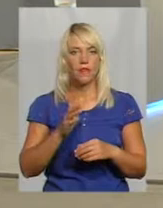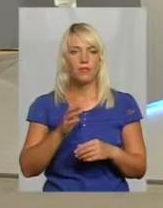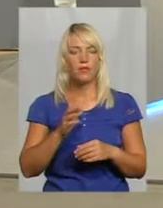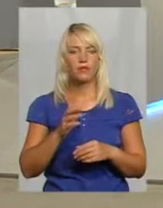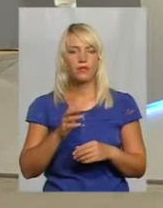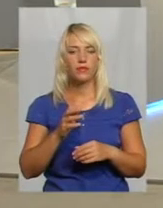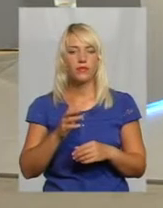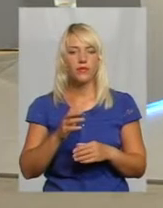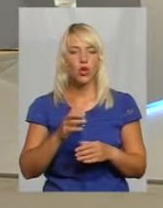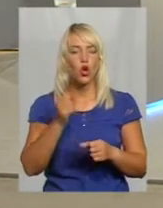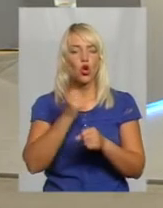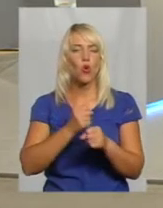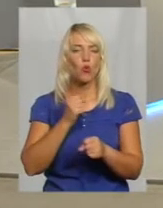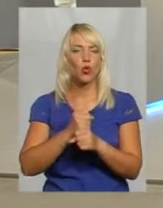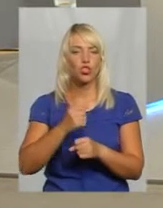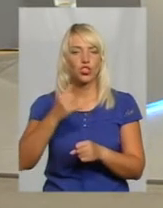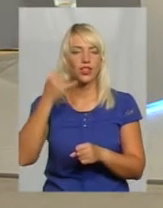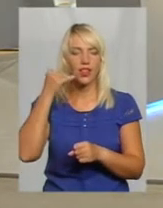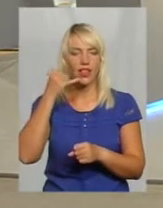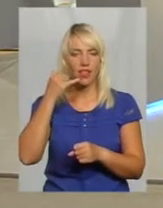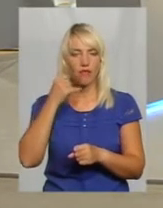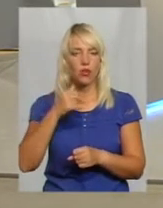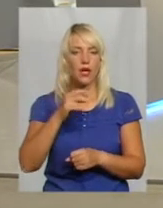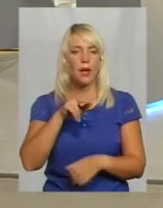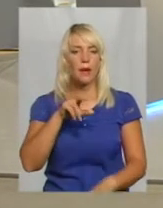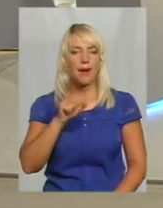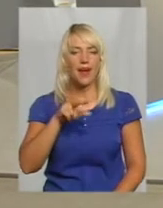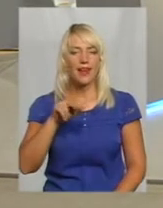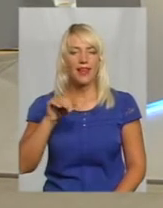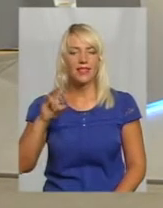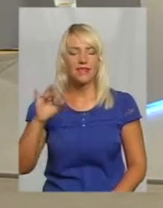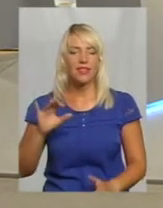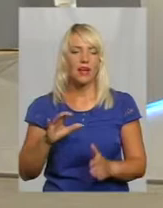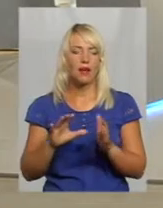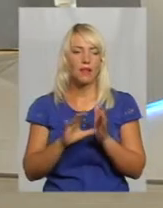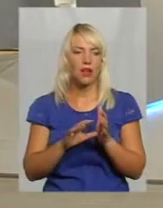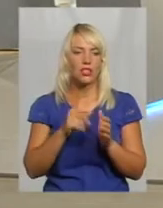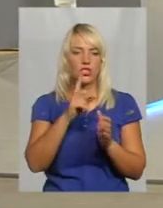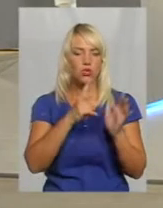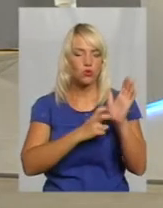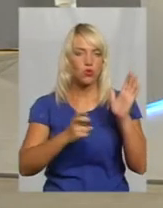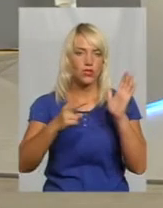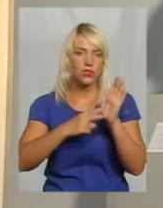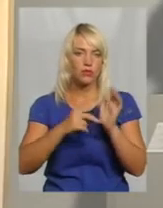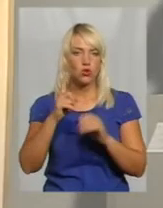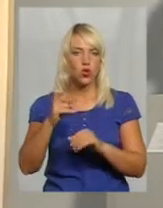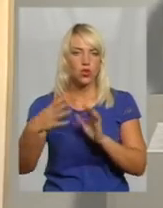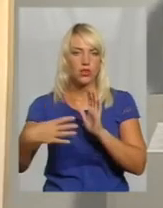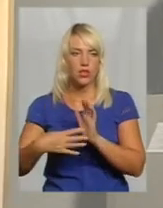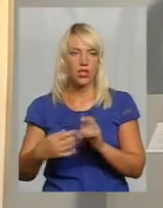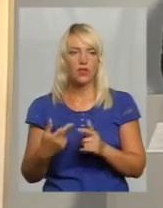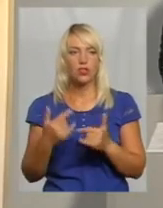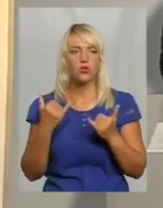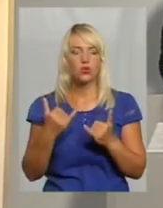лінія, це просто робочий телефон бригади паліативної допомоги. Нагадайте його. 707-109. А тепер ми ще сьогодні, поки знімали